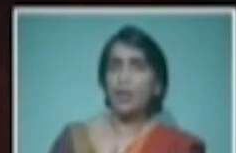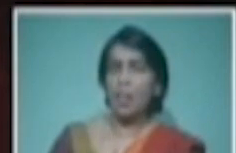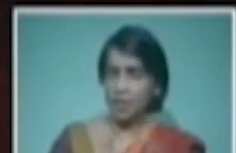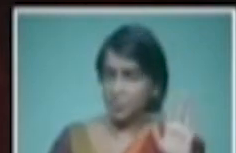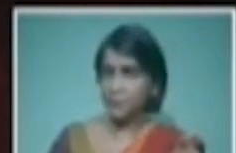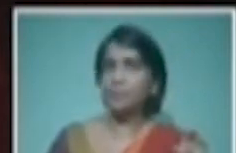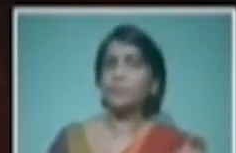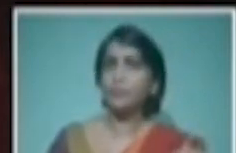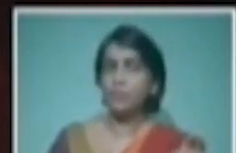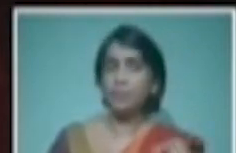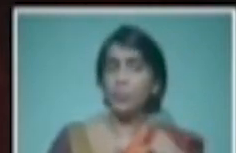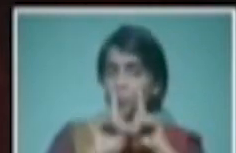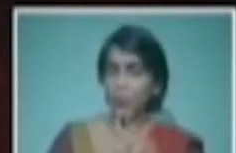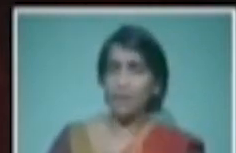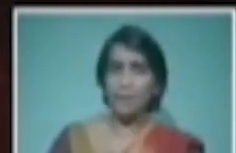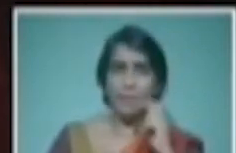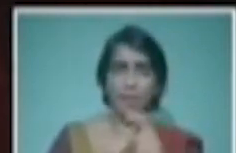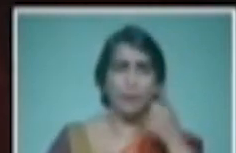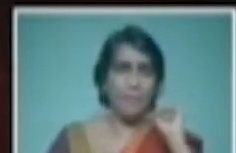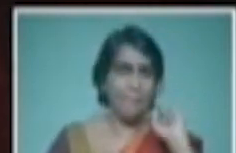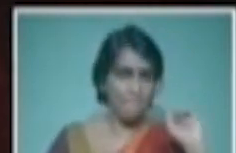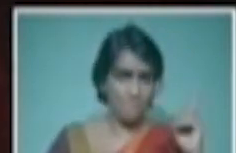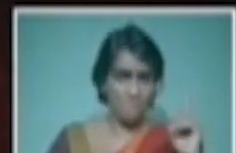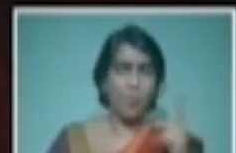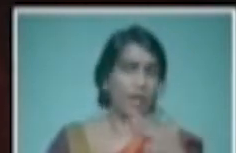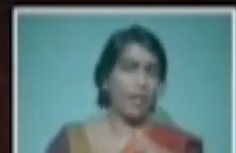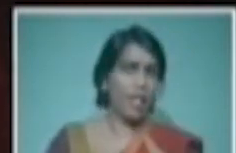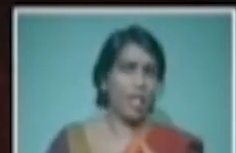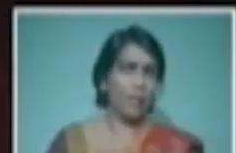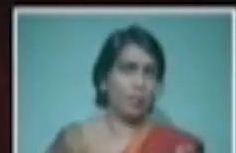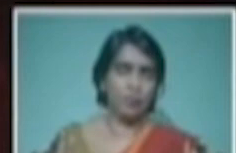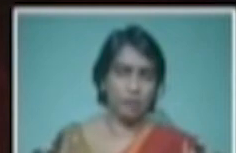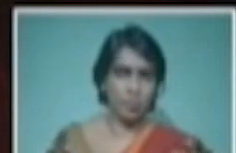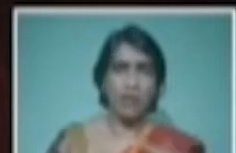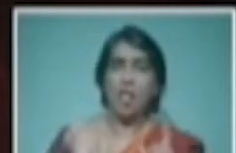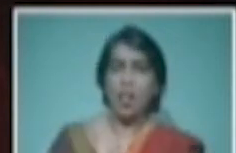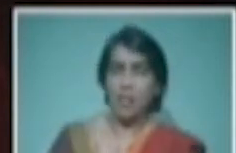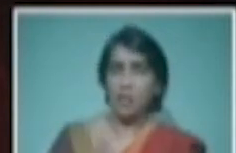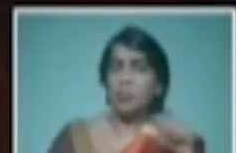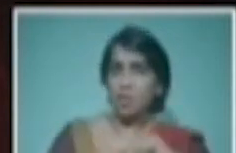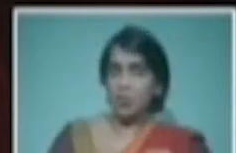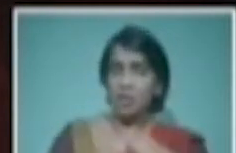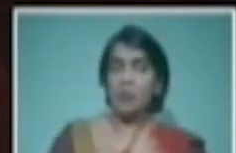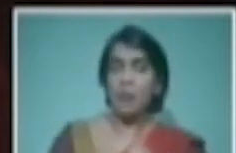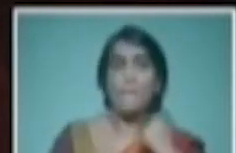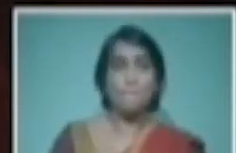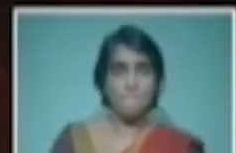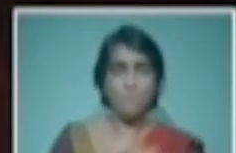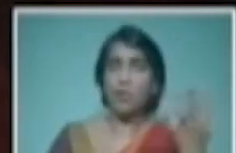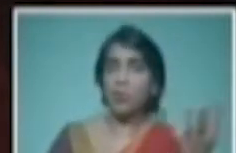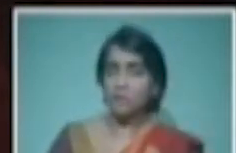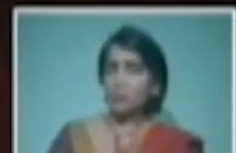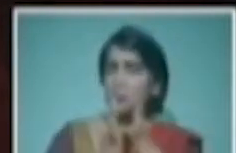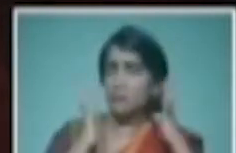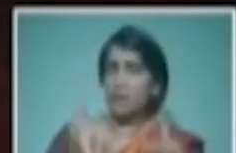මගින් මෙලෙස ගෙවීම් ප්‍රමාද කිරීමට හේතු කවරේද? ලක්සල ආයතනයේ රාජ්‍ය බැංකු මගින් ලබාගත්